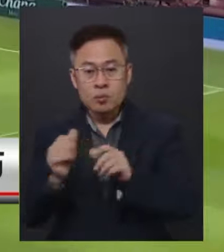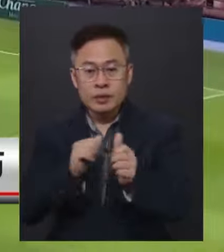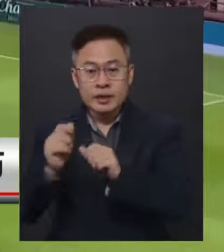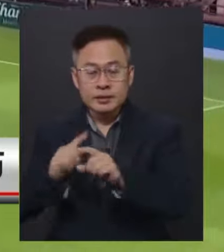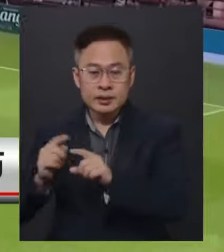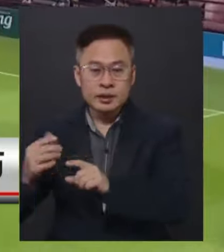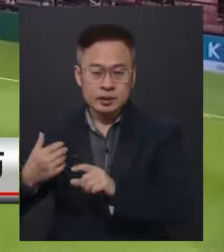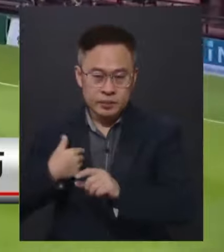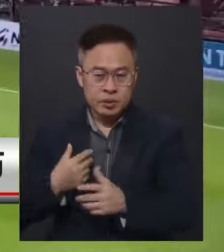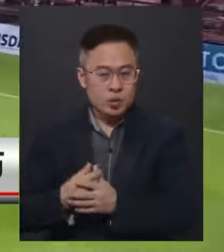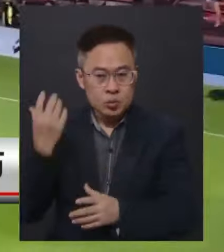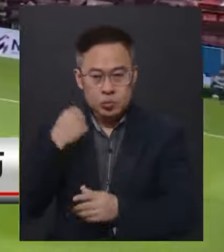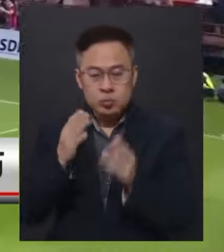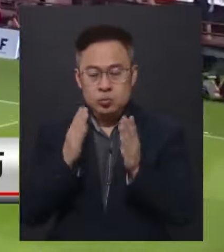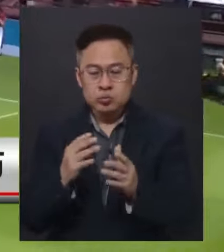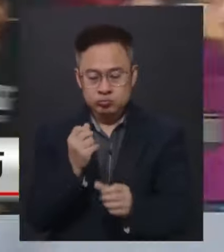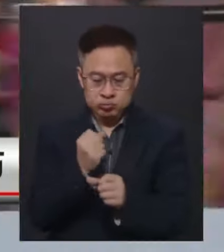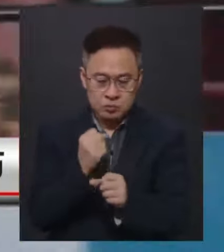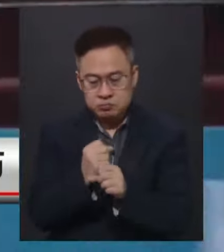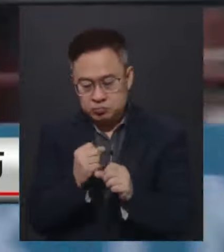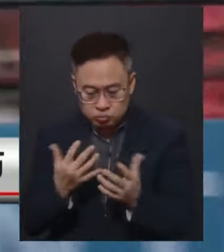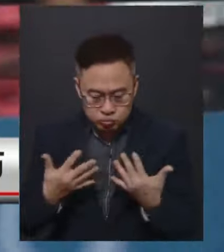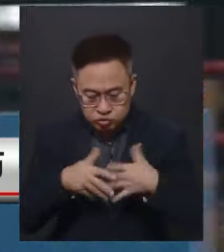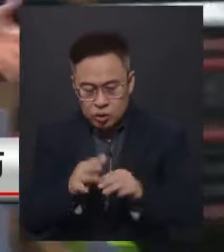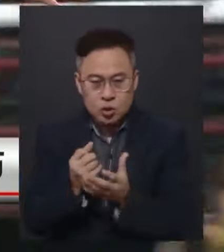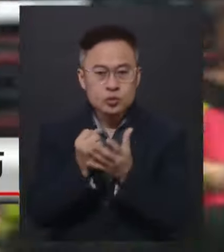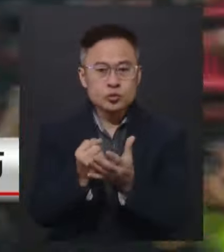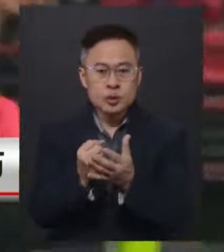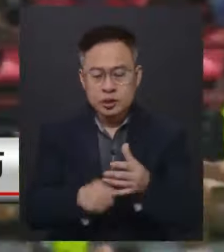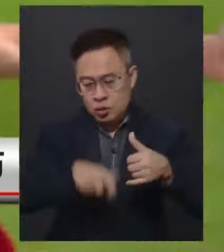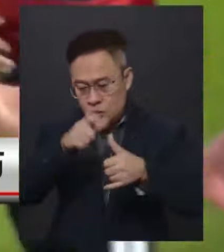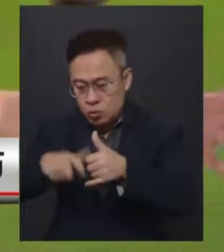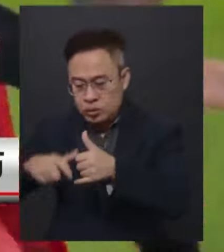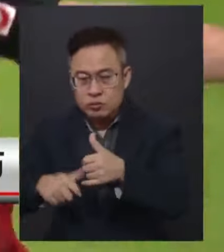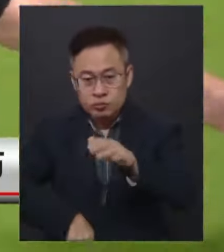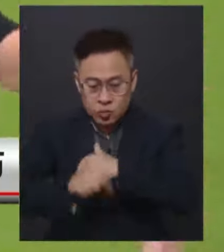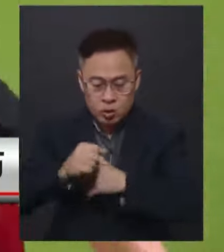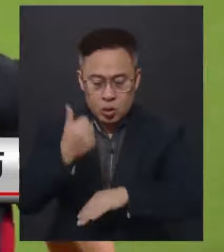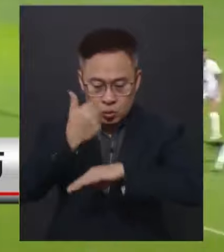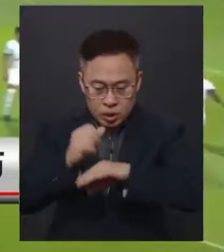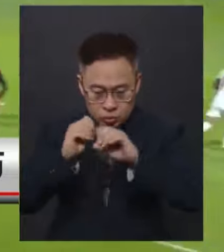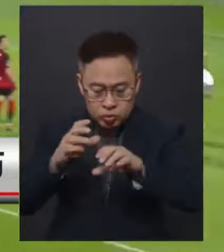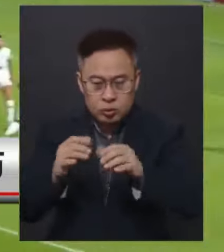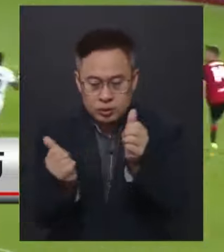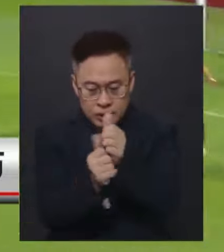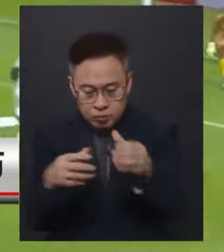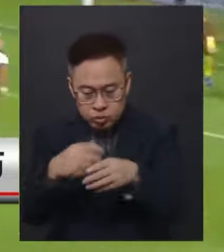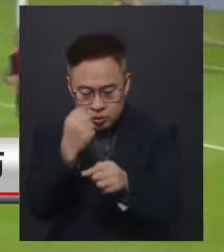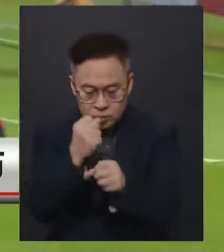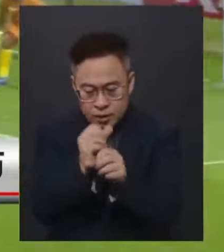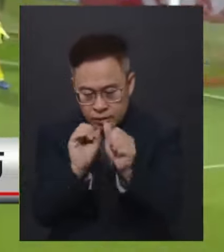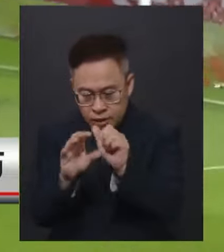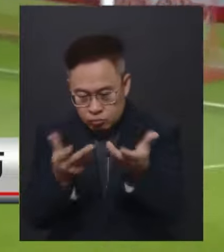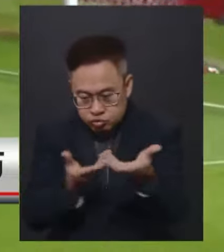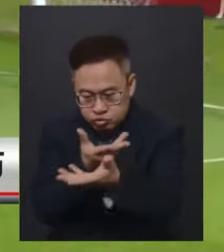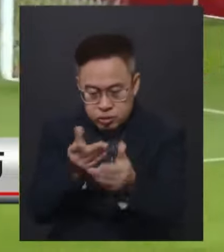วก็รวมถึงพยายามสร้างขึ้นมาเพื่อทีมแล้วก็ผู้เล่นรวมถึงสตาฟโค้ชก็คอยช่วยเหลือแล้วก็แนะนำกันมาโดยตลอดซึ่ง